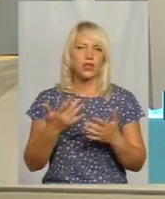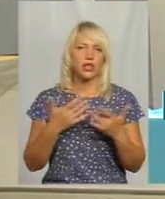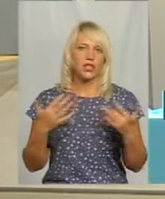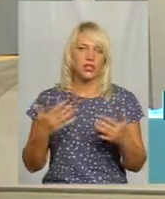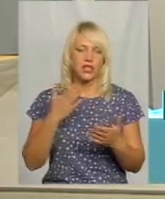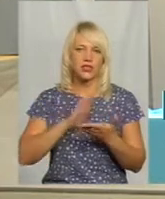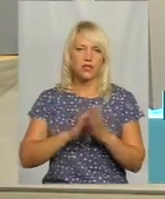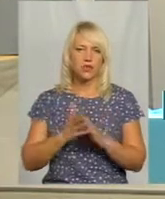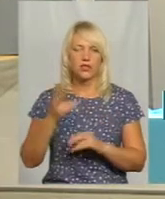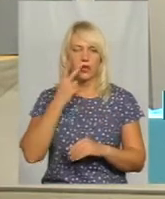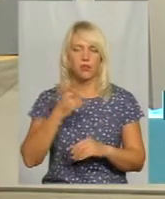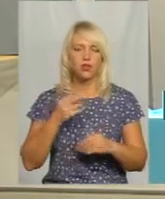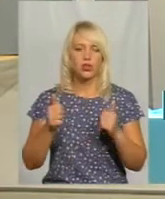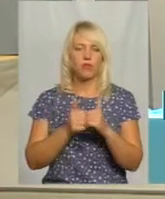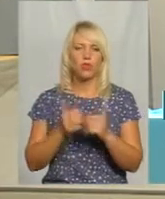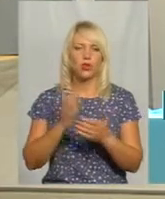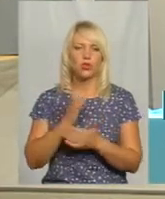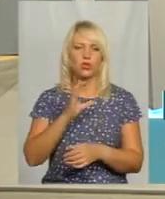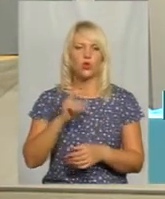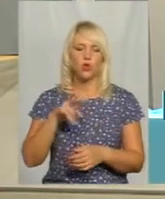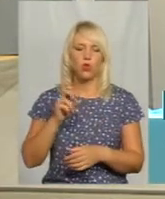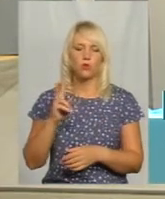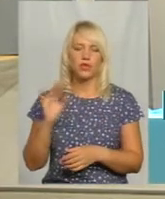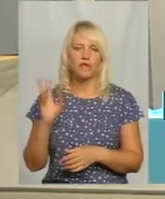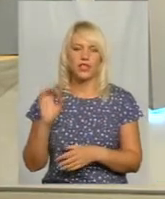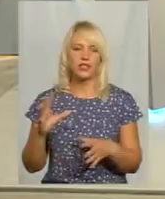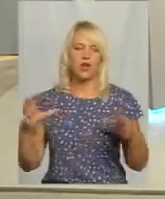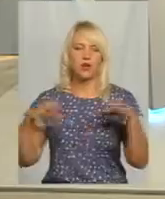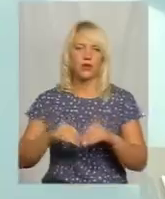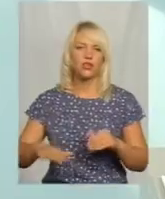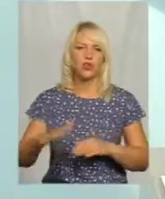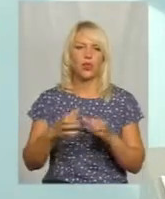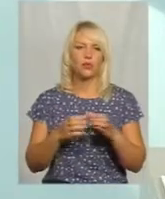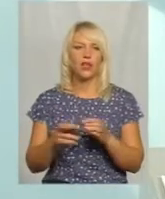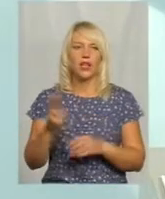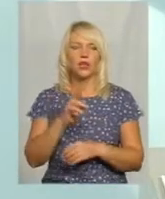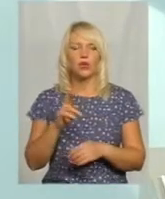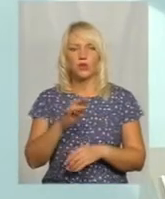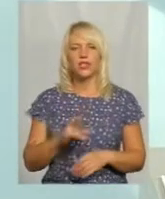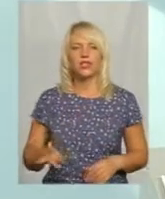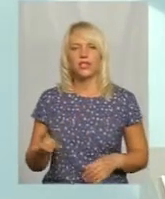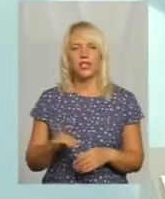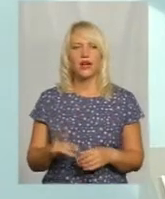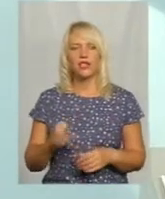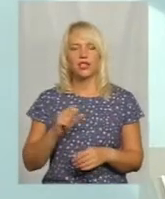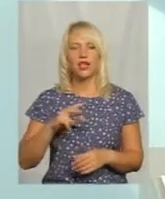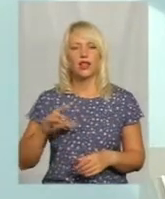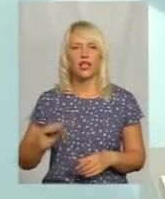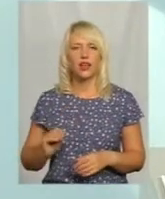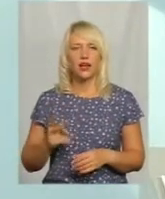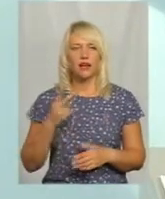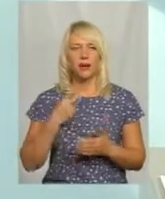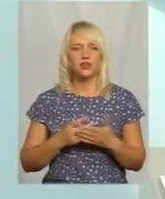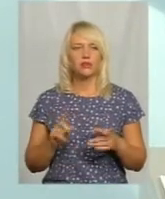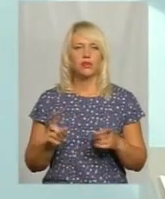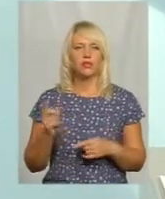бачите, поряд знаходиться Солобковецька об'єднана територіальна громада, Ярмолинецький район. Але найперше, на